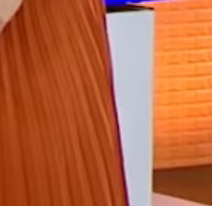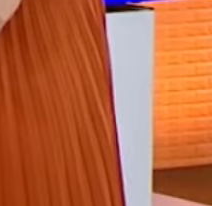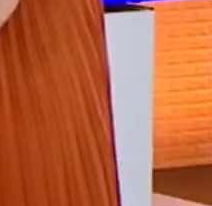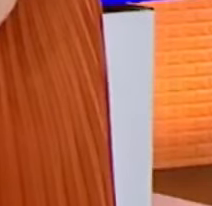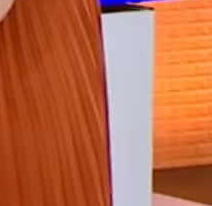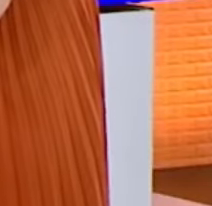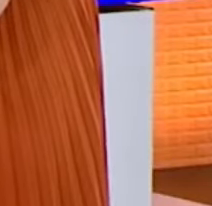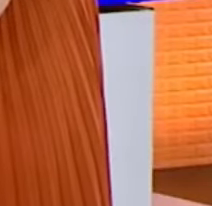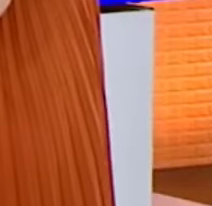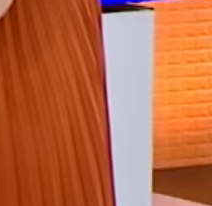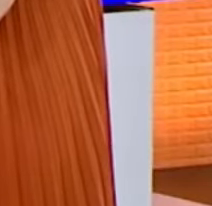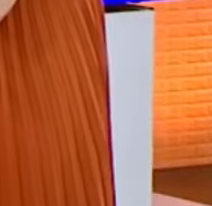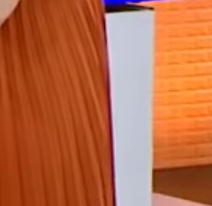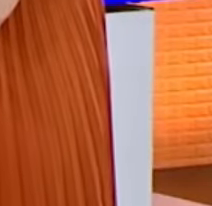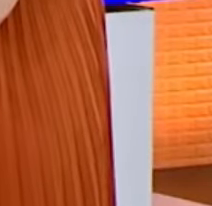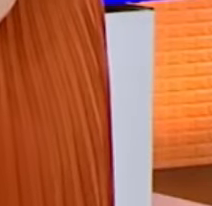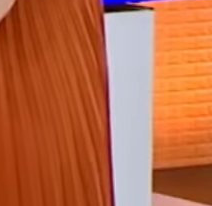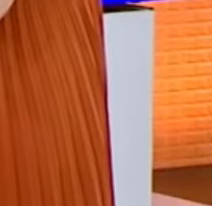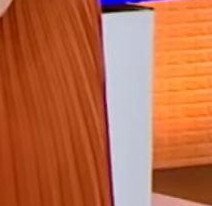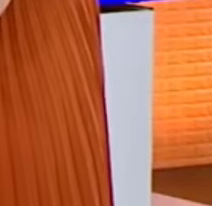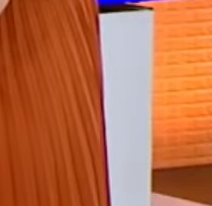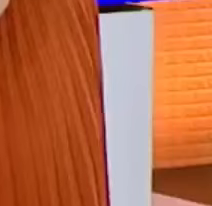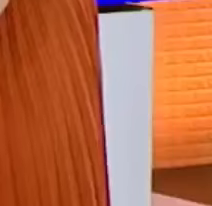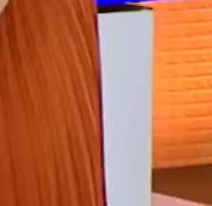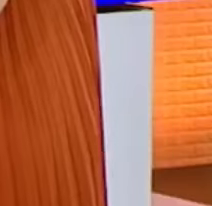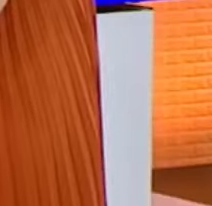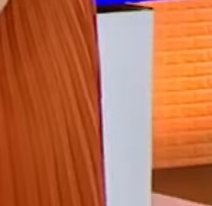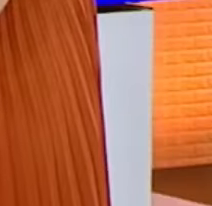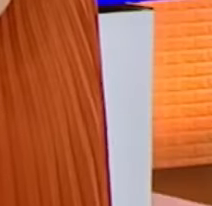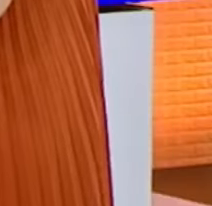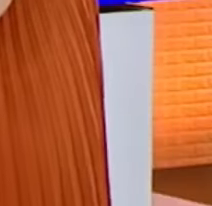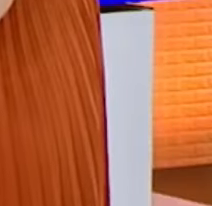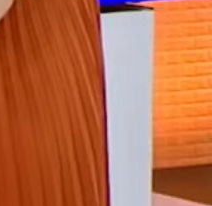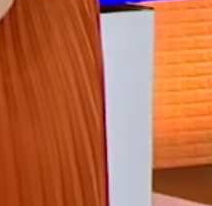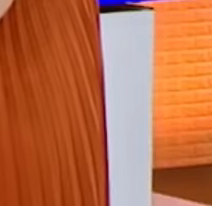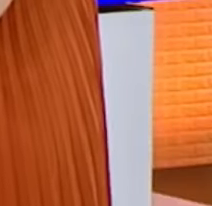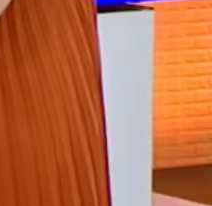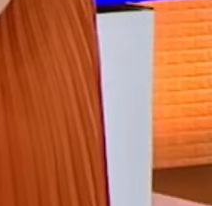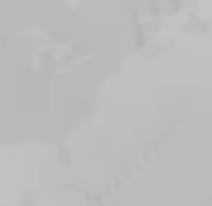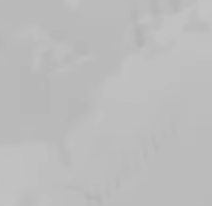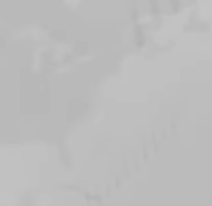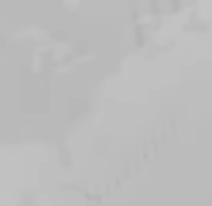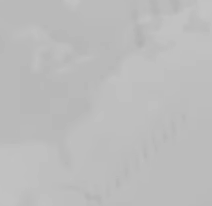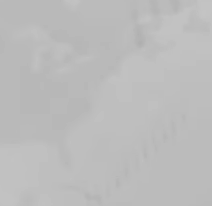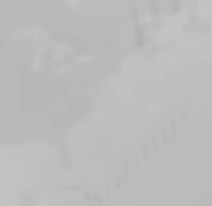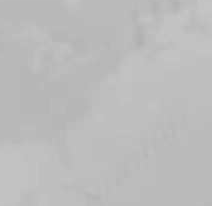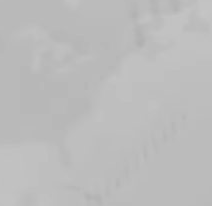po kami sa GMA Pinoy TV at sa www.gmanews.tv.